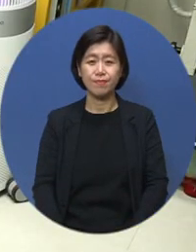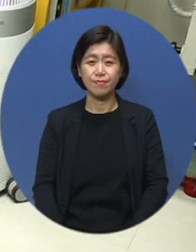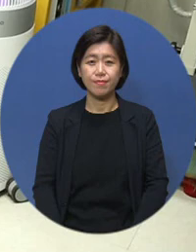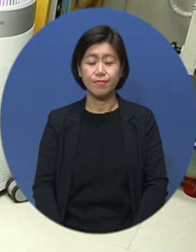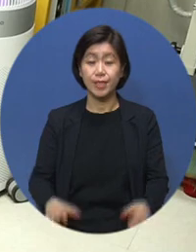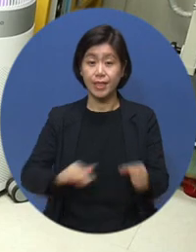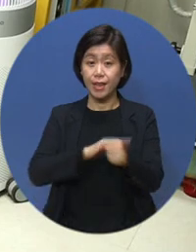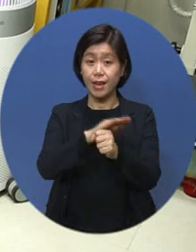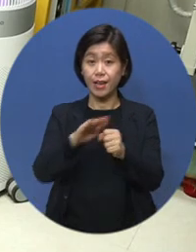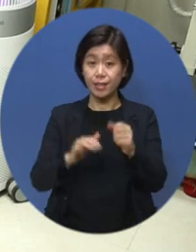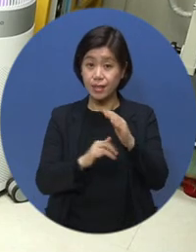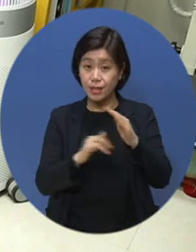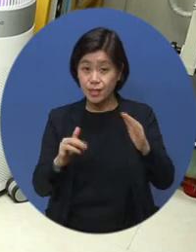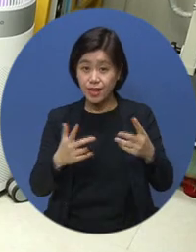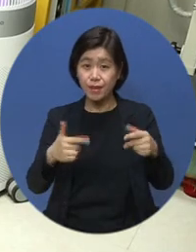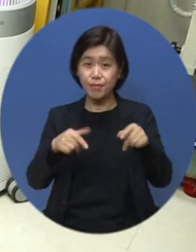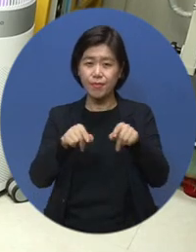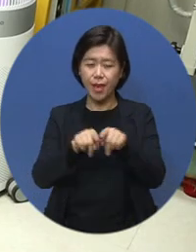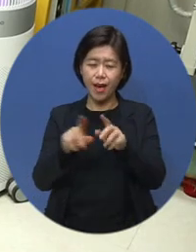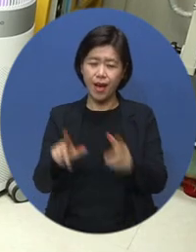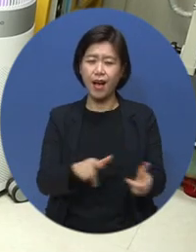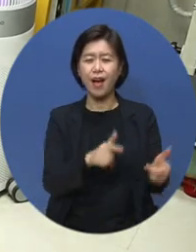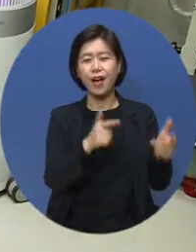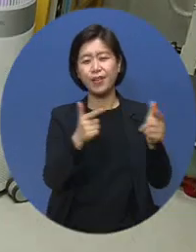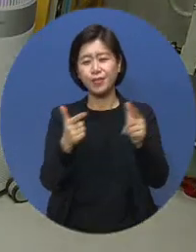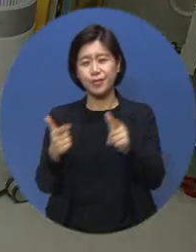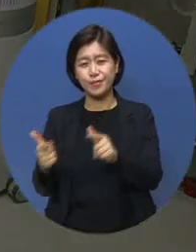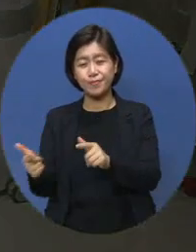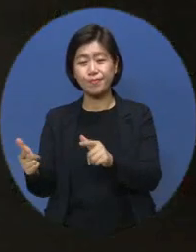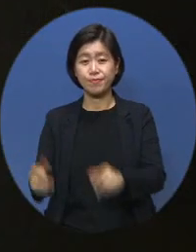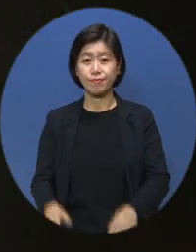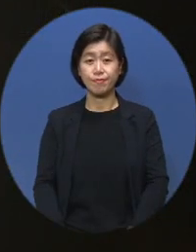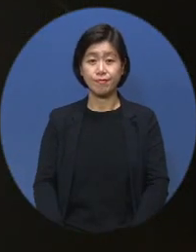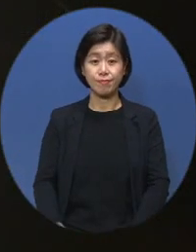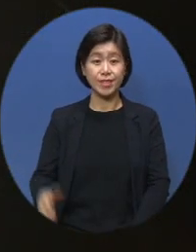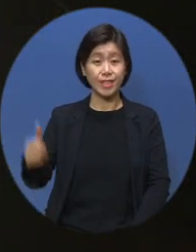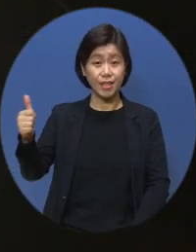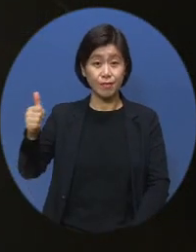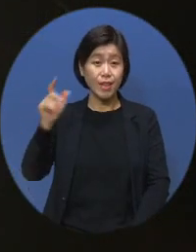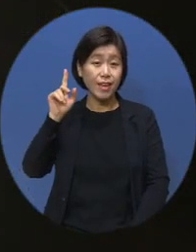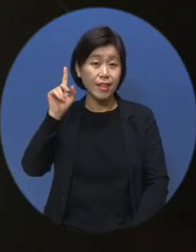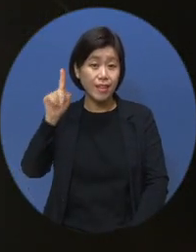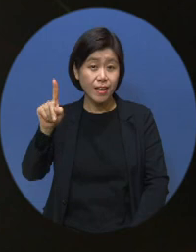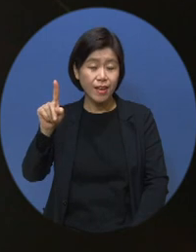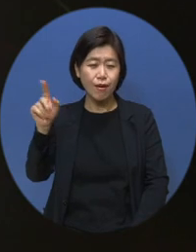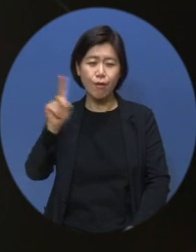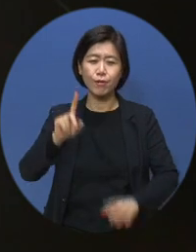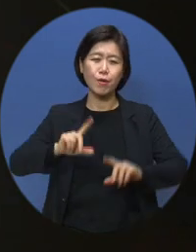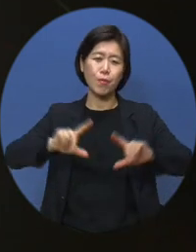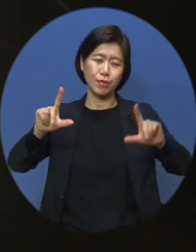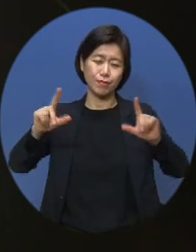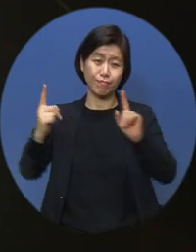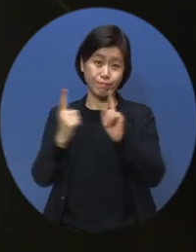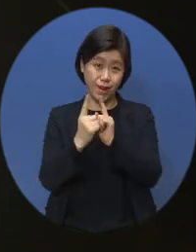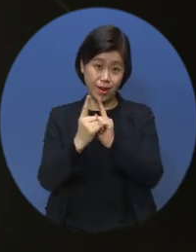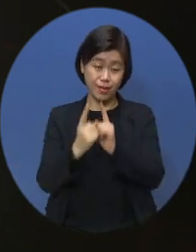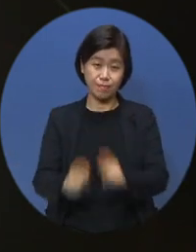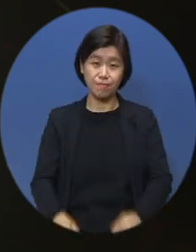사랑하는 가족들과 함께한 하루 원준 씨의 메일은 또 어떤 모습일까요